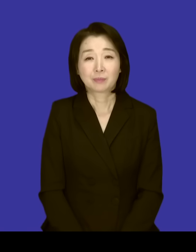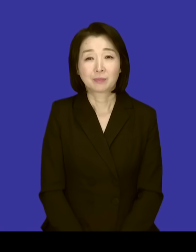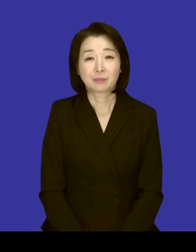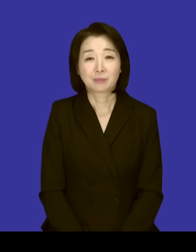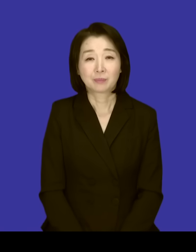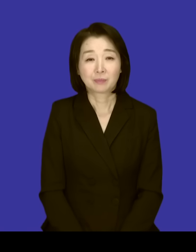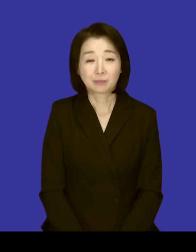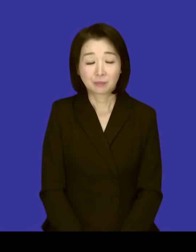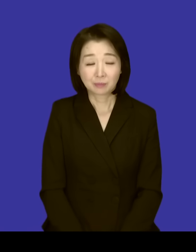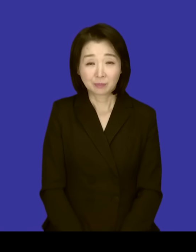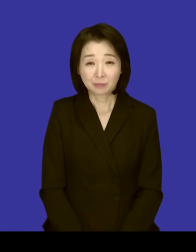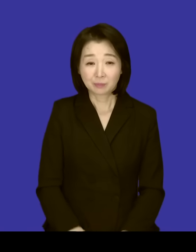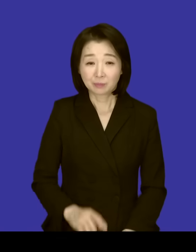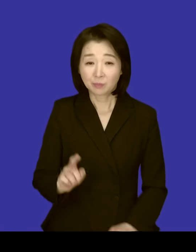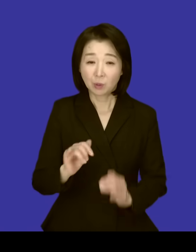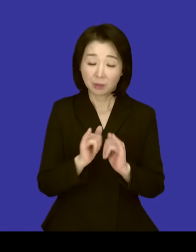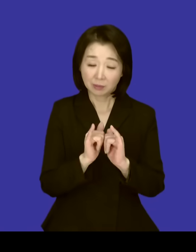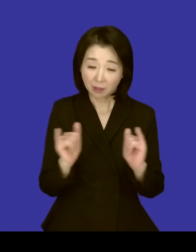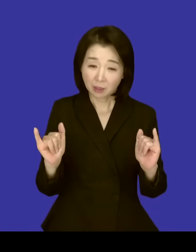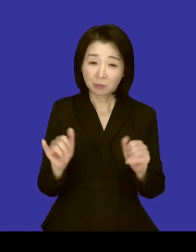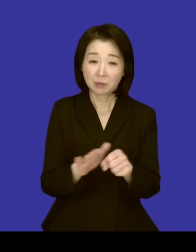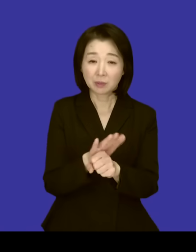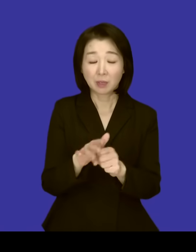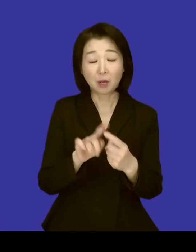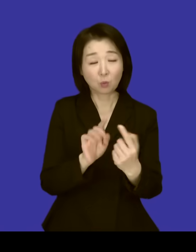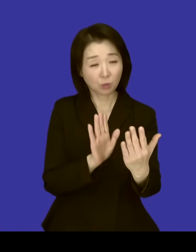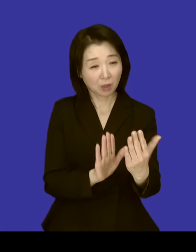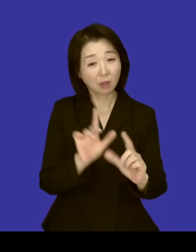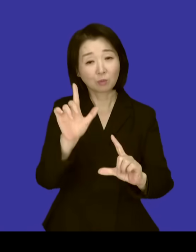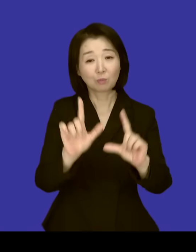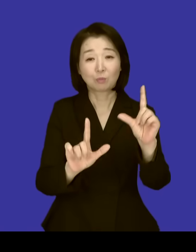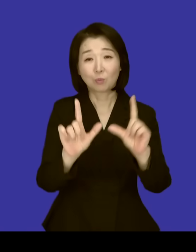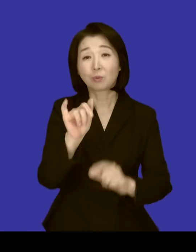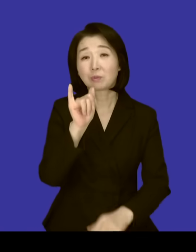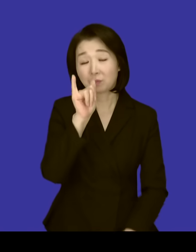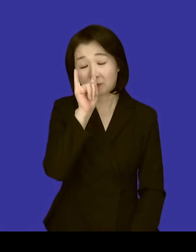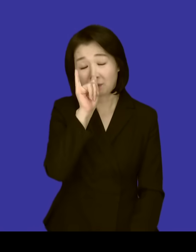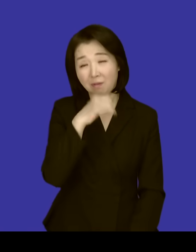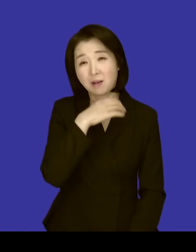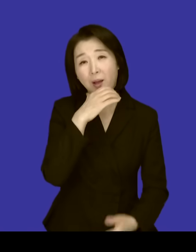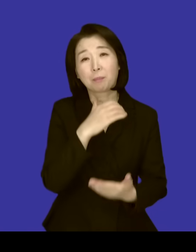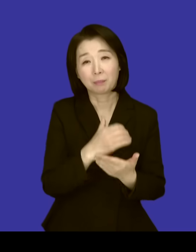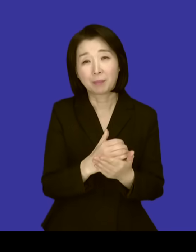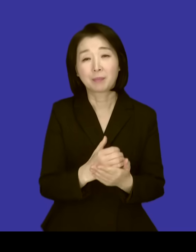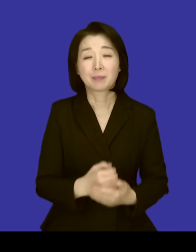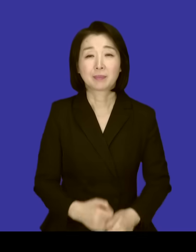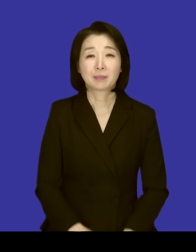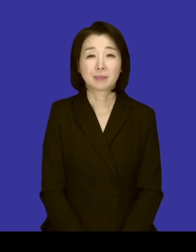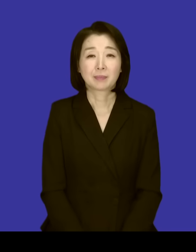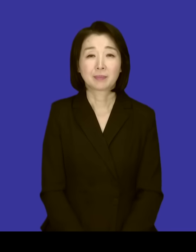뭔가 한 인간을 좀 사랑으로 대하는 그런 느낌을 굉장히 많이 받았고 예.